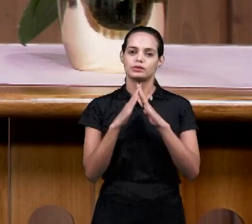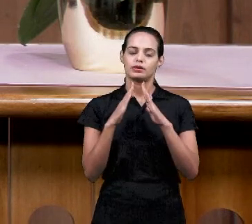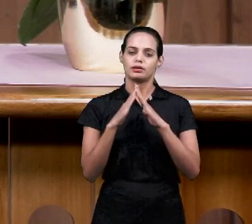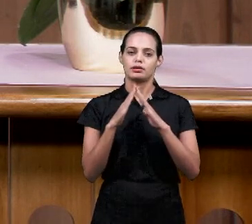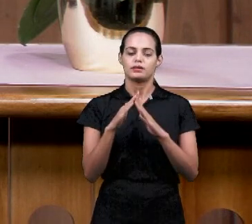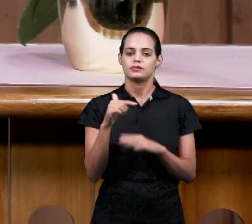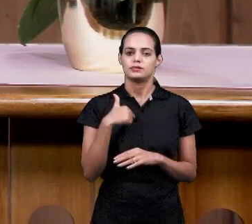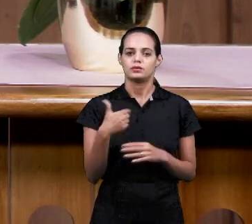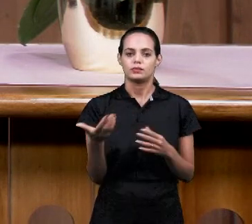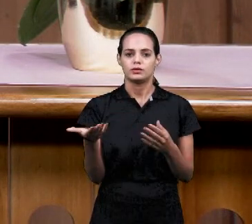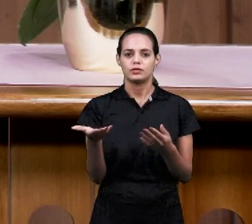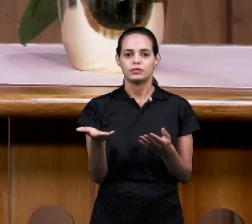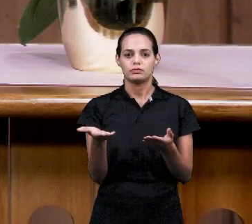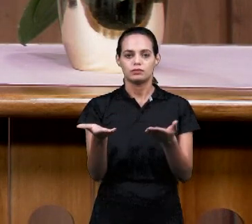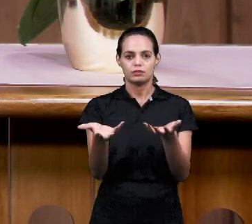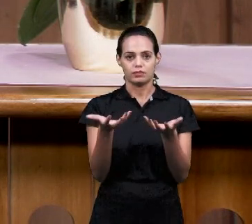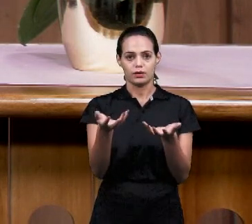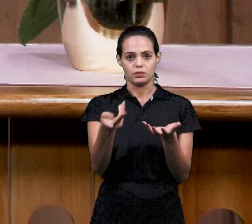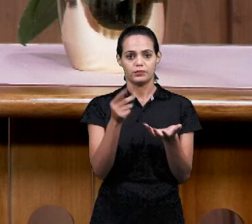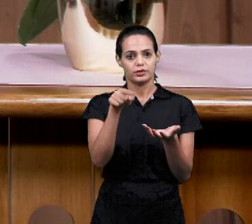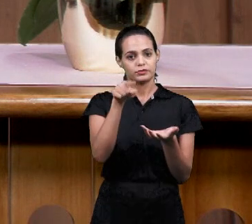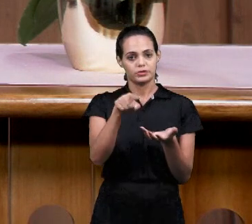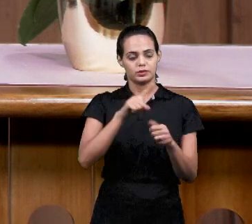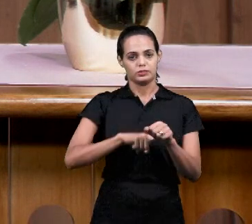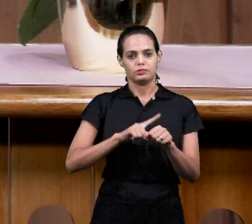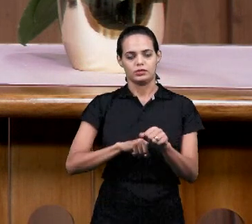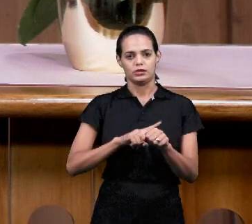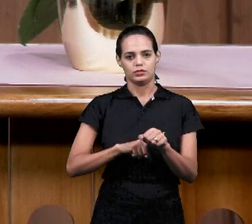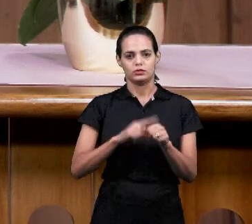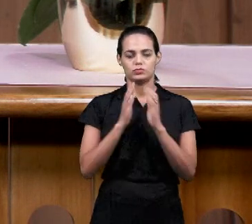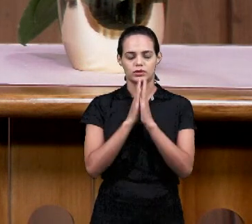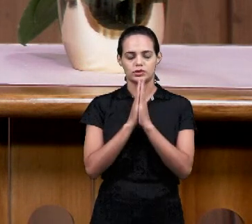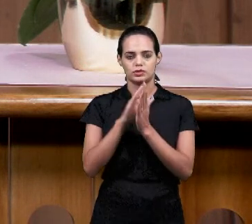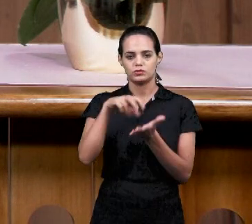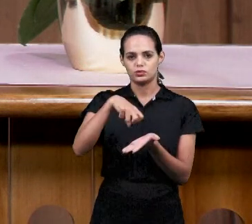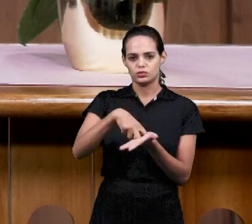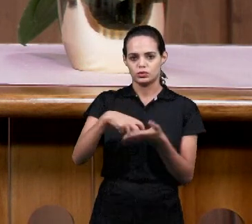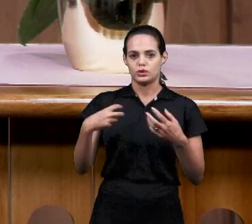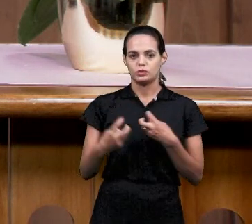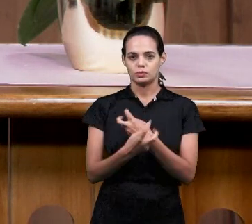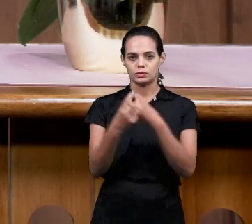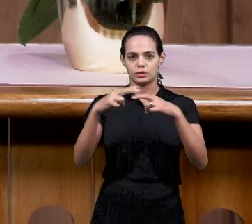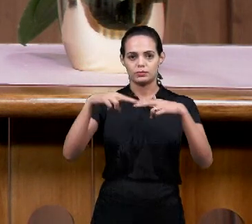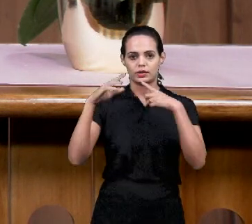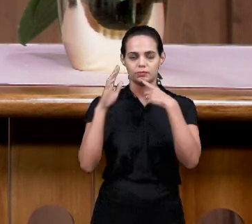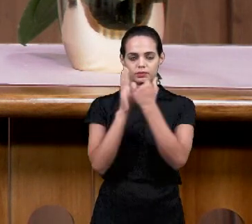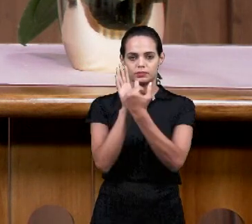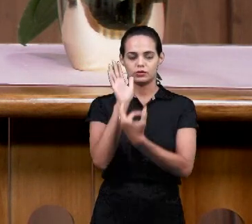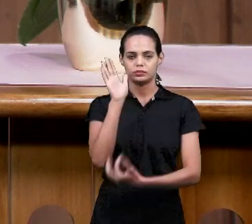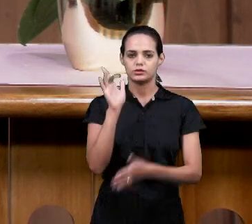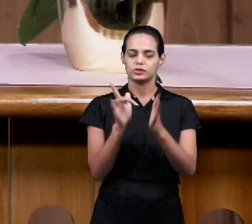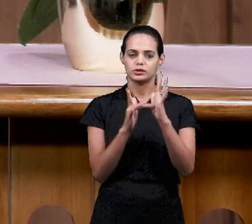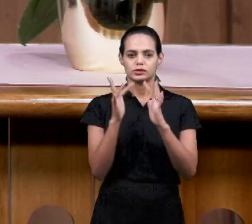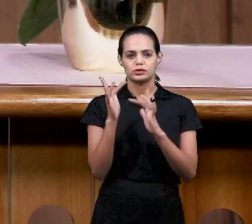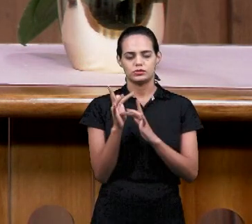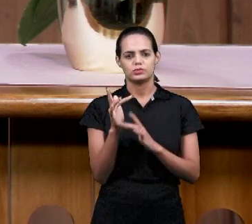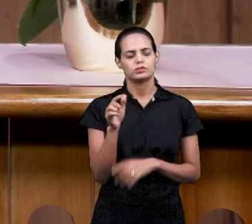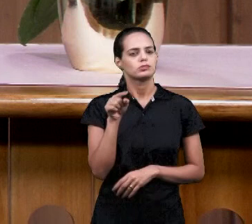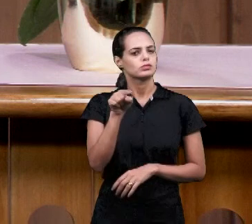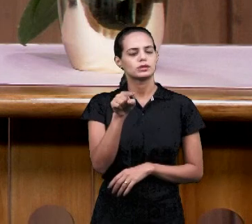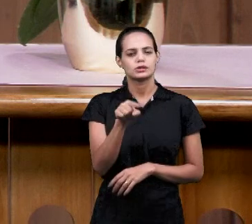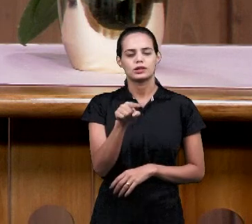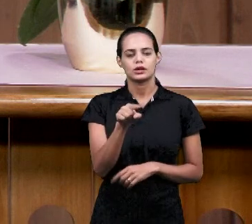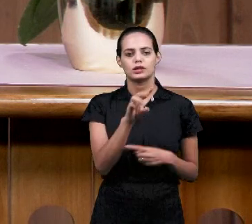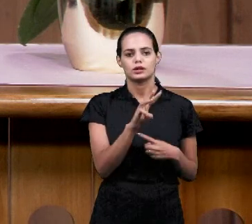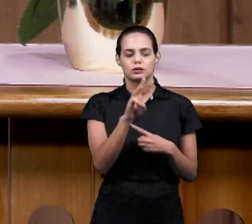un moment de prière. Nous allons nous mettre à genoux pour prier par le sang de Jésus. Vous qui avez reçu le lien, vous